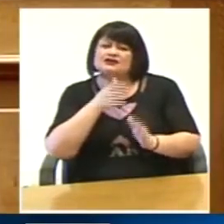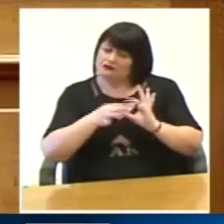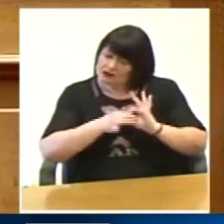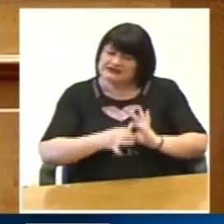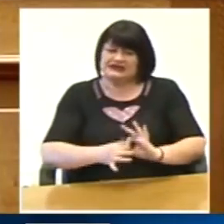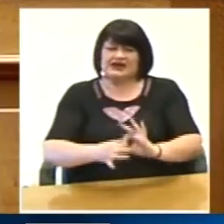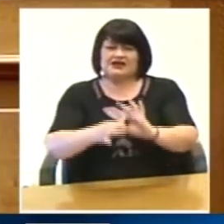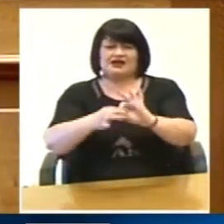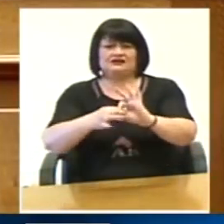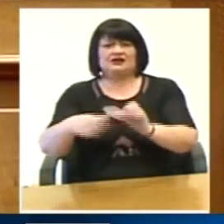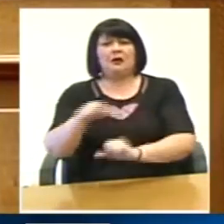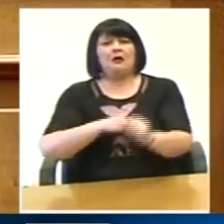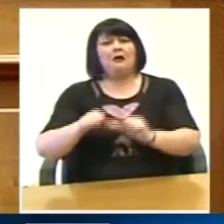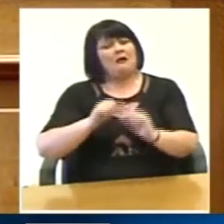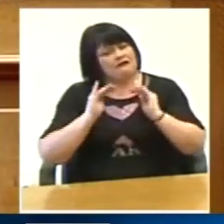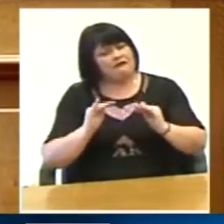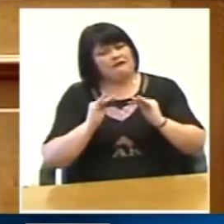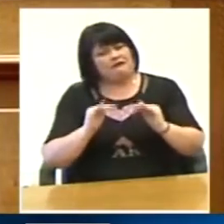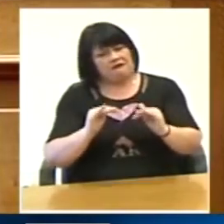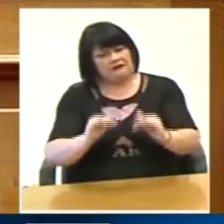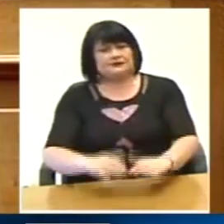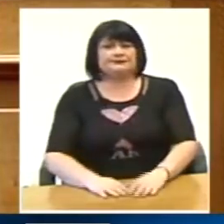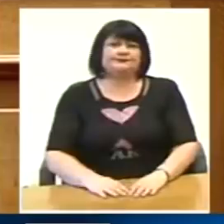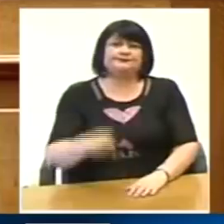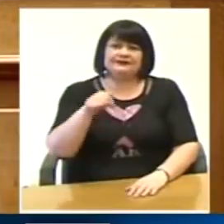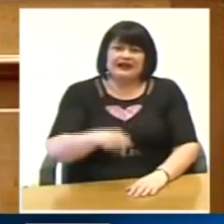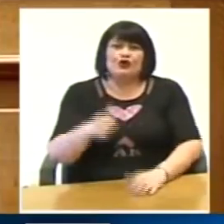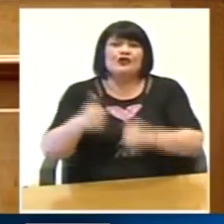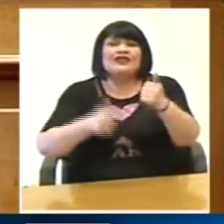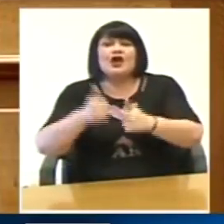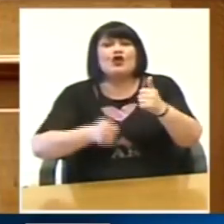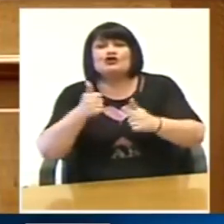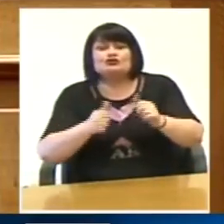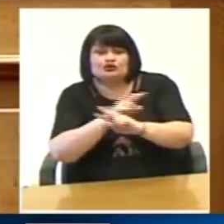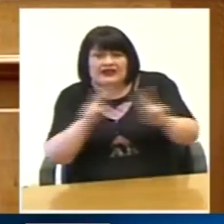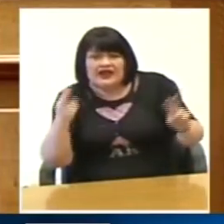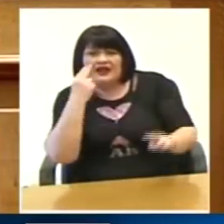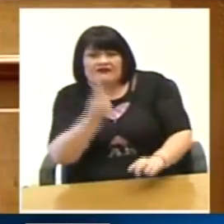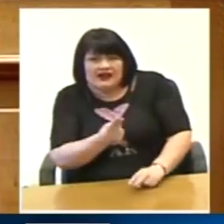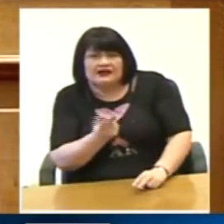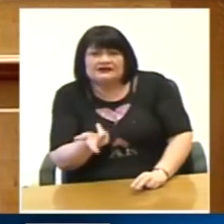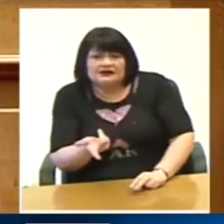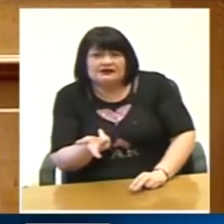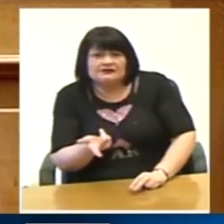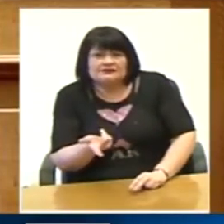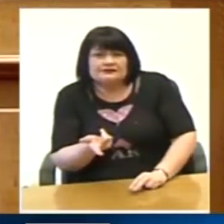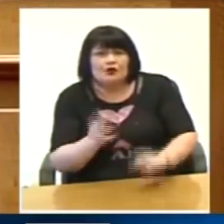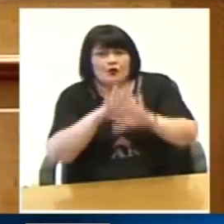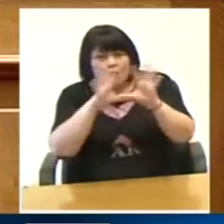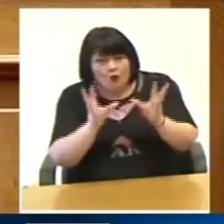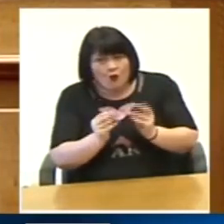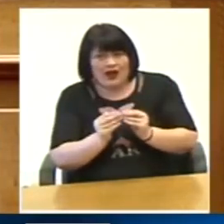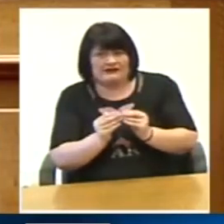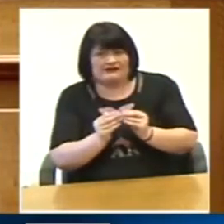την ανακυκλώνει. Και εδώ, σε αυτούς τους διαγωνισμούς είναι πάρα πολύ καθαρό. Έπρεπε όλες αυτές οι